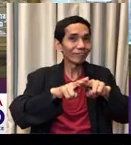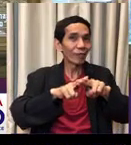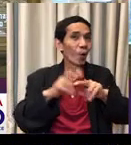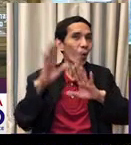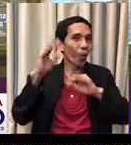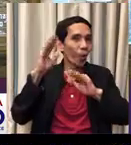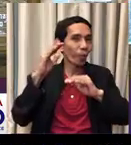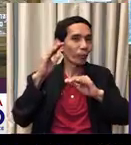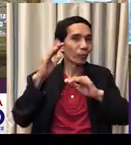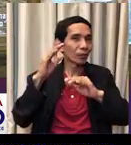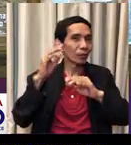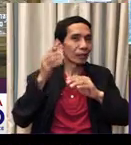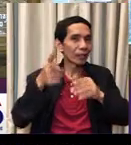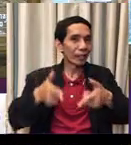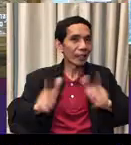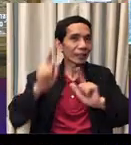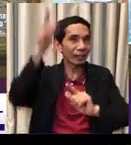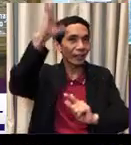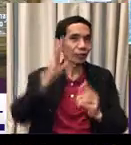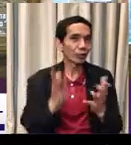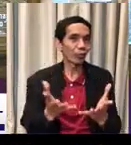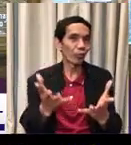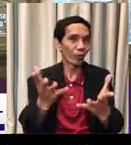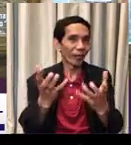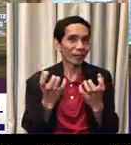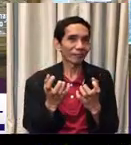Sana loobin ng Diyos, ano.